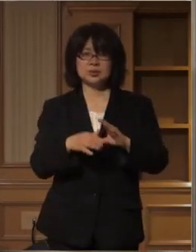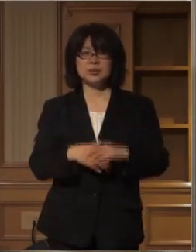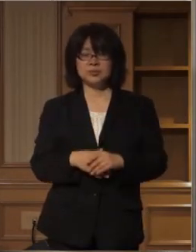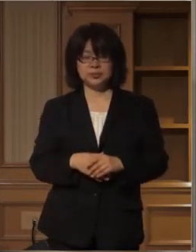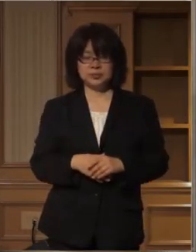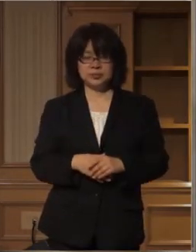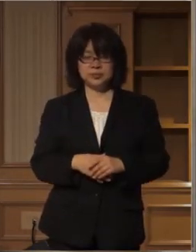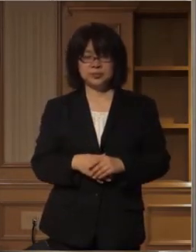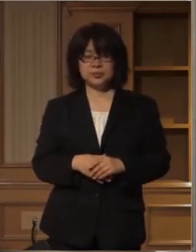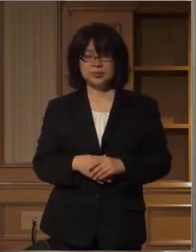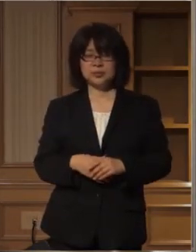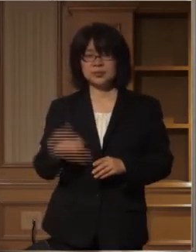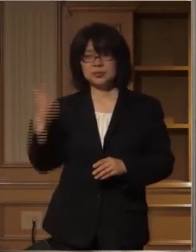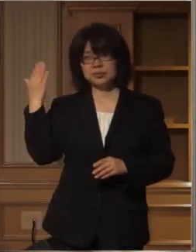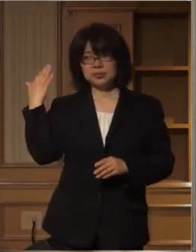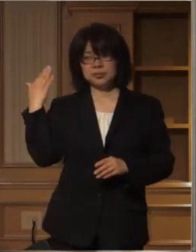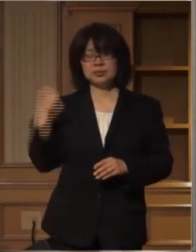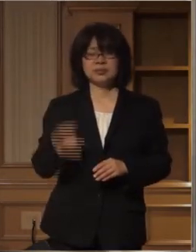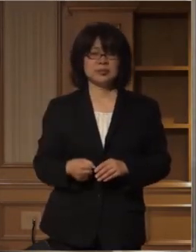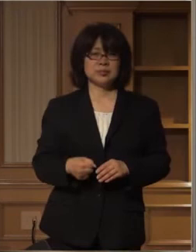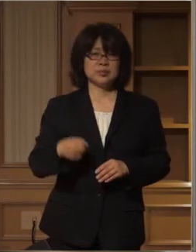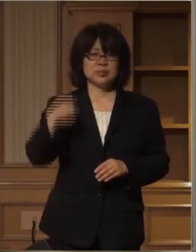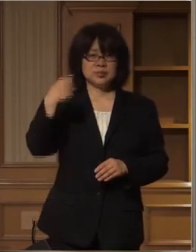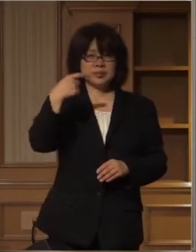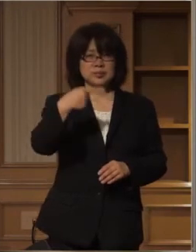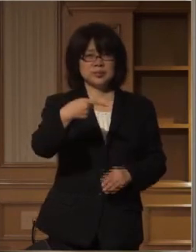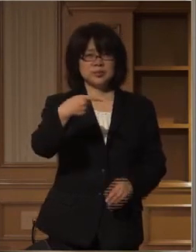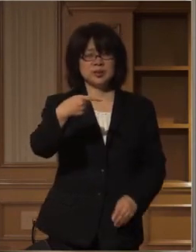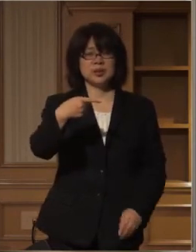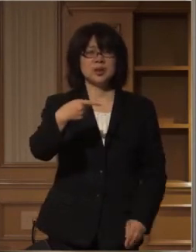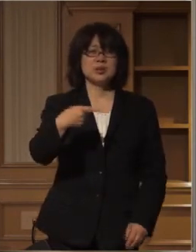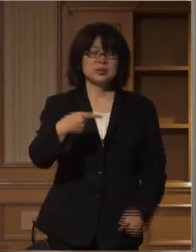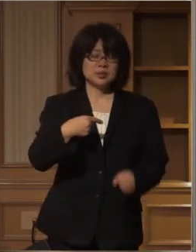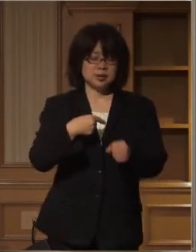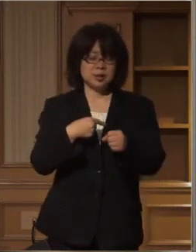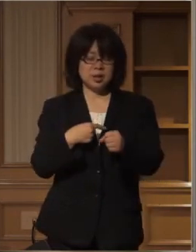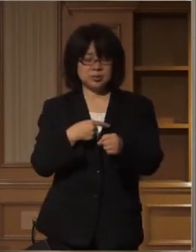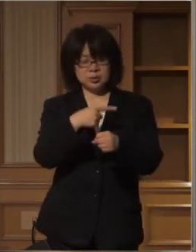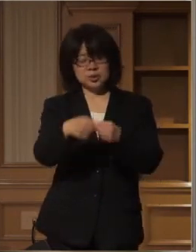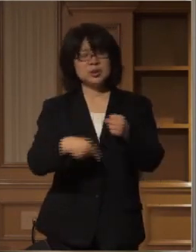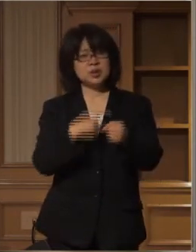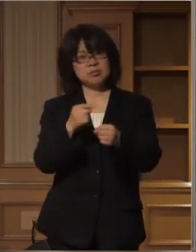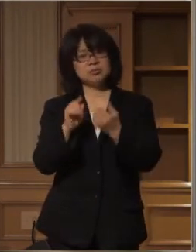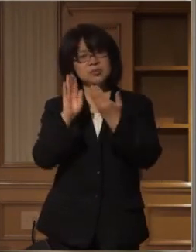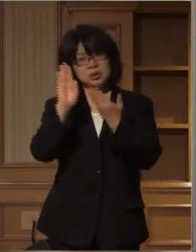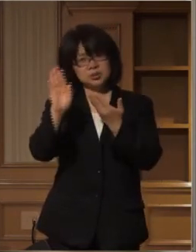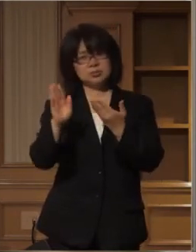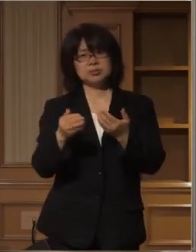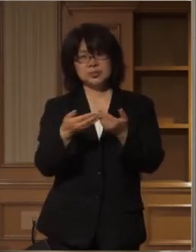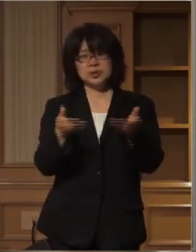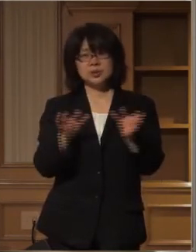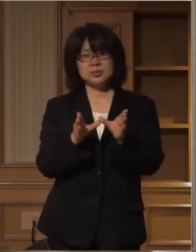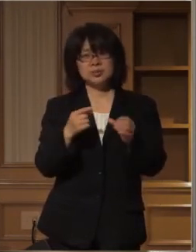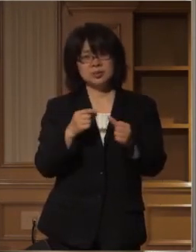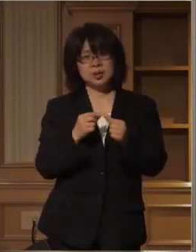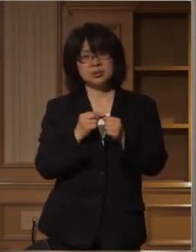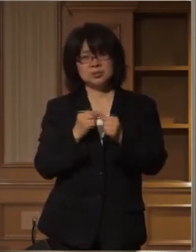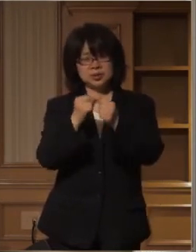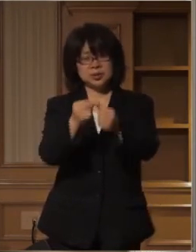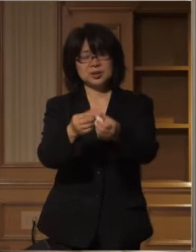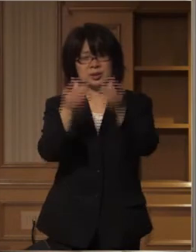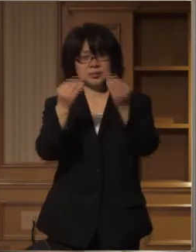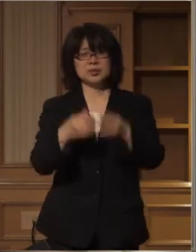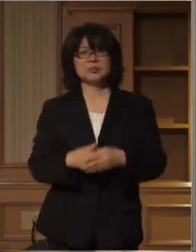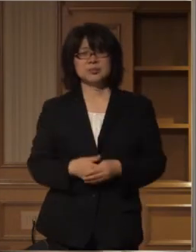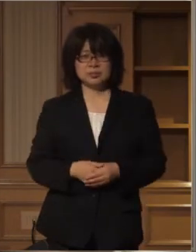の、7月にチームで行ったわけですね。でその時にもすごく印象深いことがありました。でそれはどういうことかっていう